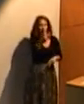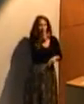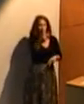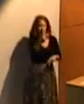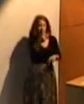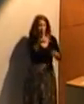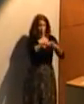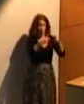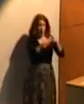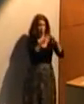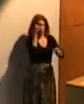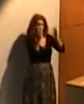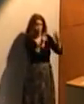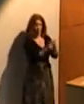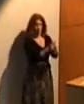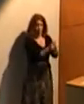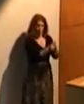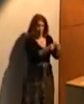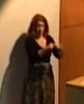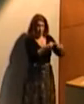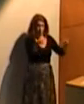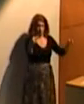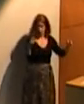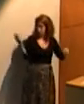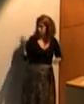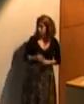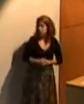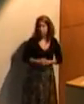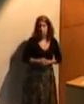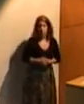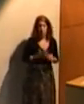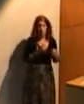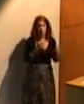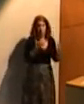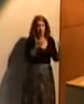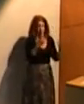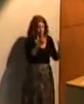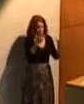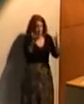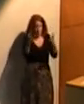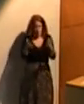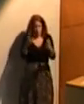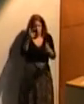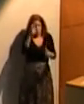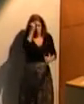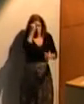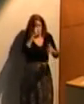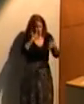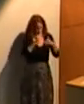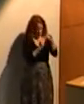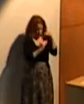de l'adn watson et crick et là on découvre on comprend bien on comprend beaucoup mieux comment cette molécule est construite on se dit